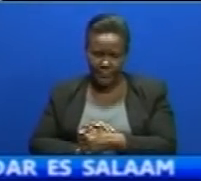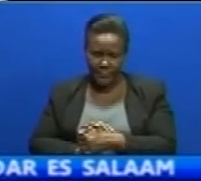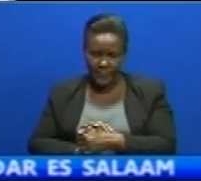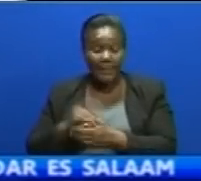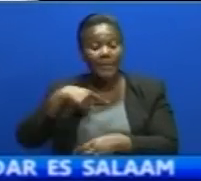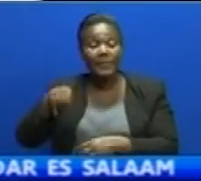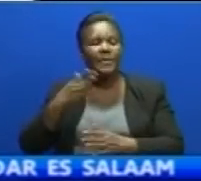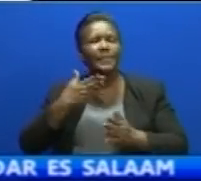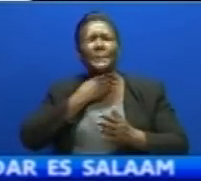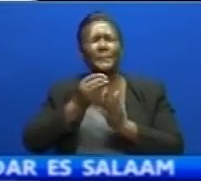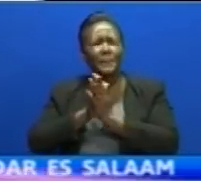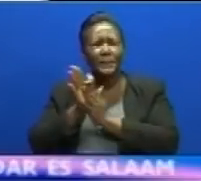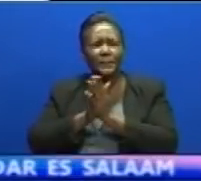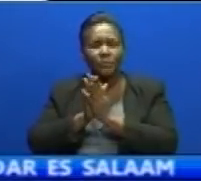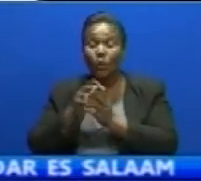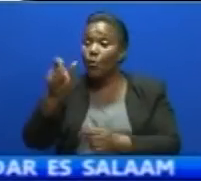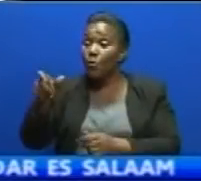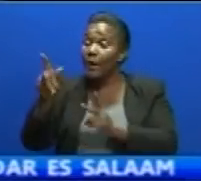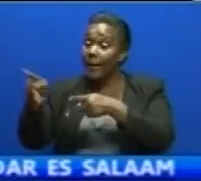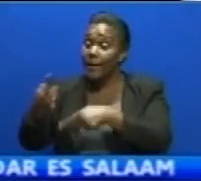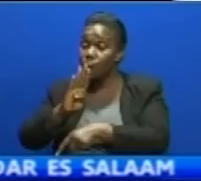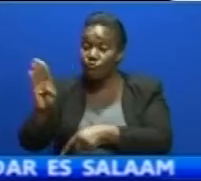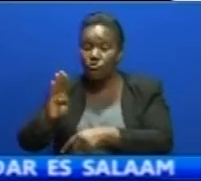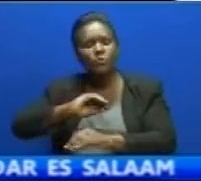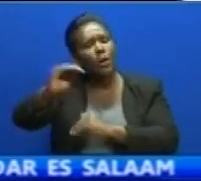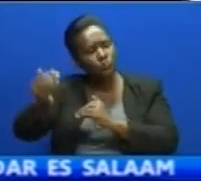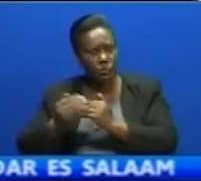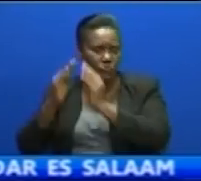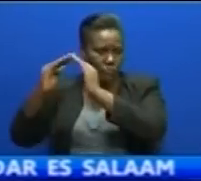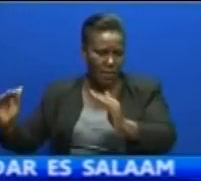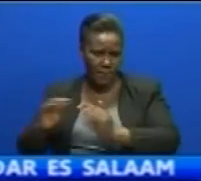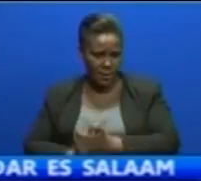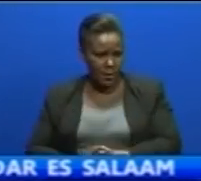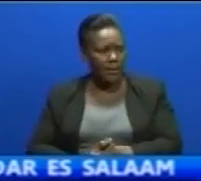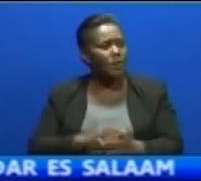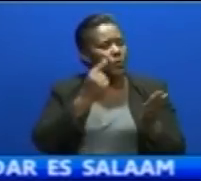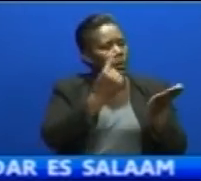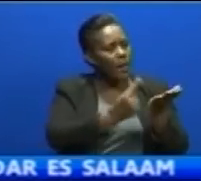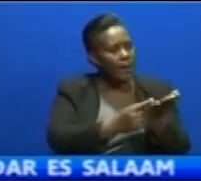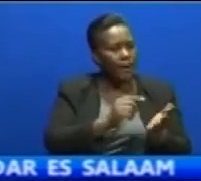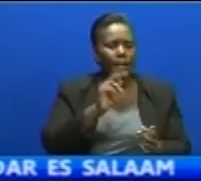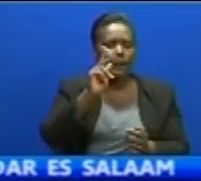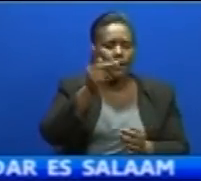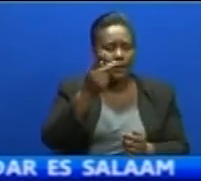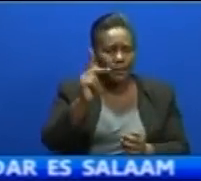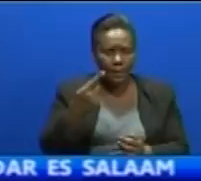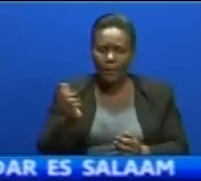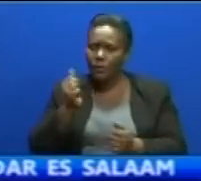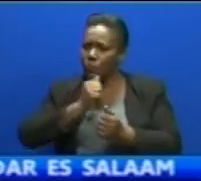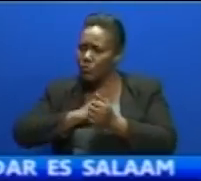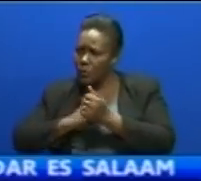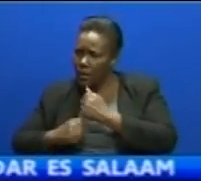wote mahali popote wapi. Tutawafuata Uganda, Kenya, Rwanda,